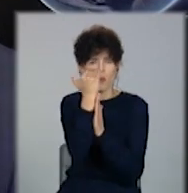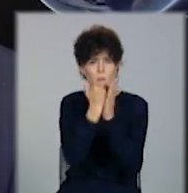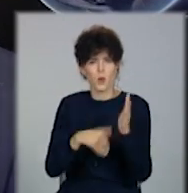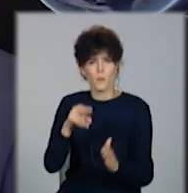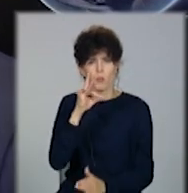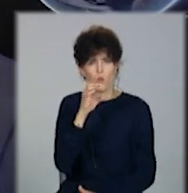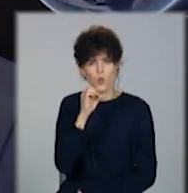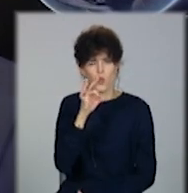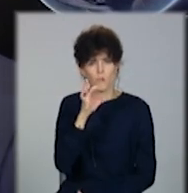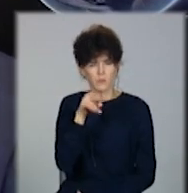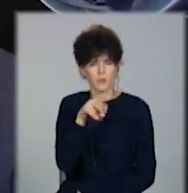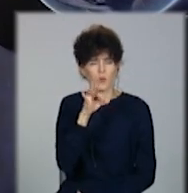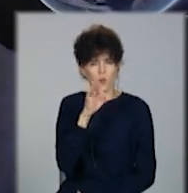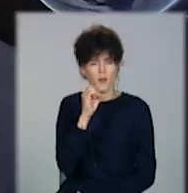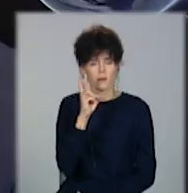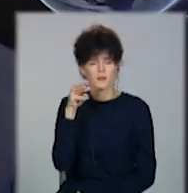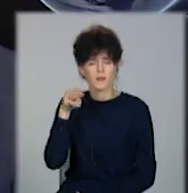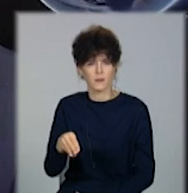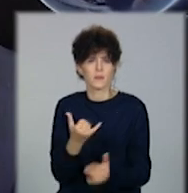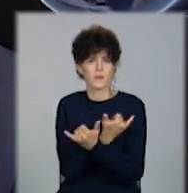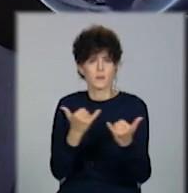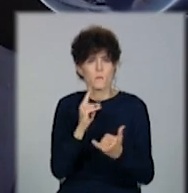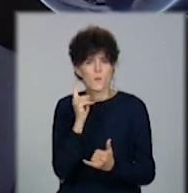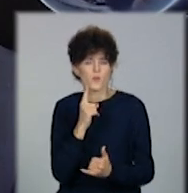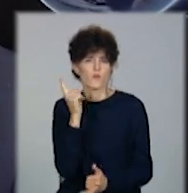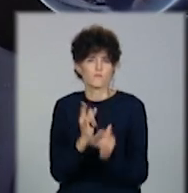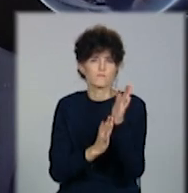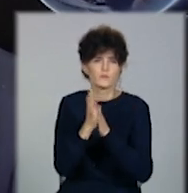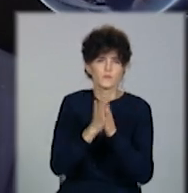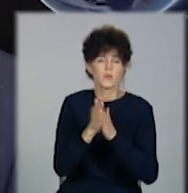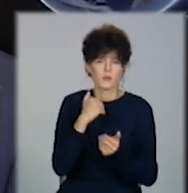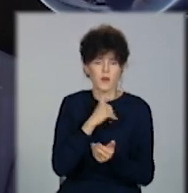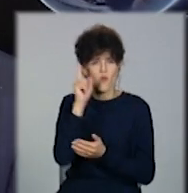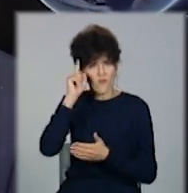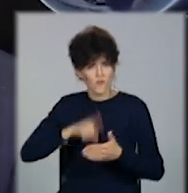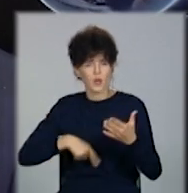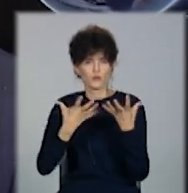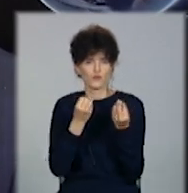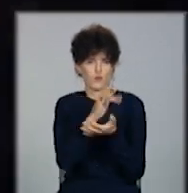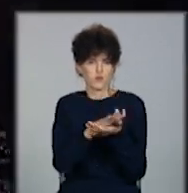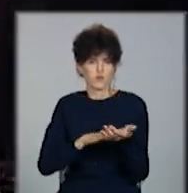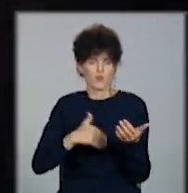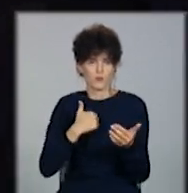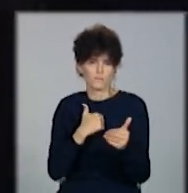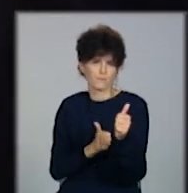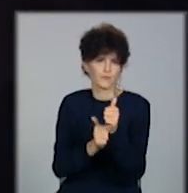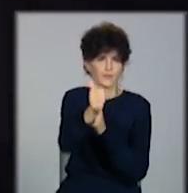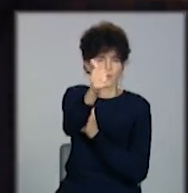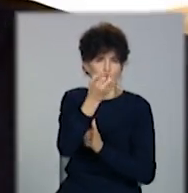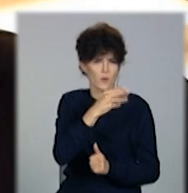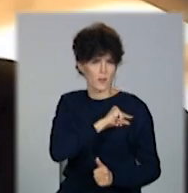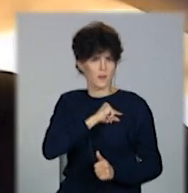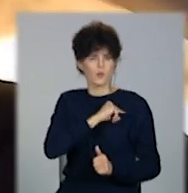развитием нового подрастающего поколения. Ну и я уверен, что и дальше будем оставаться одними из лидеров отрасли. Для цього,